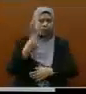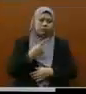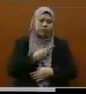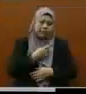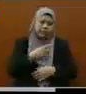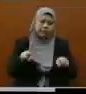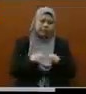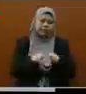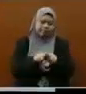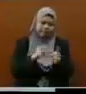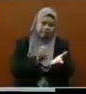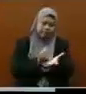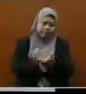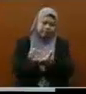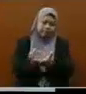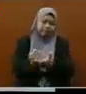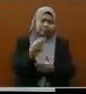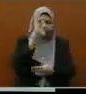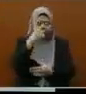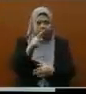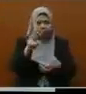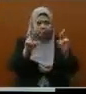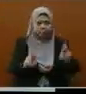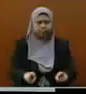jujur dalam apa sahaja permintaan.